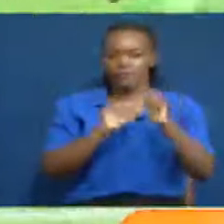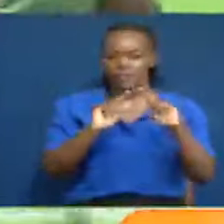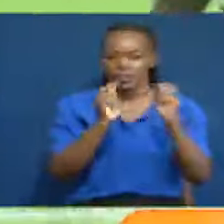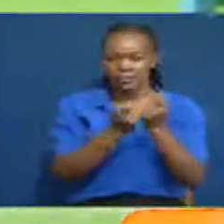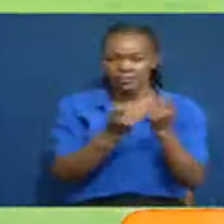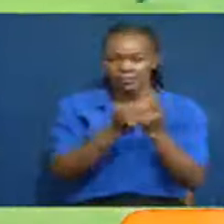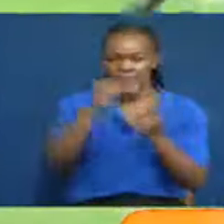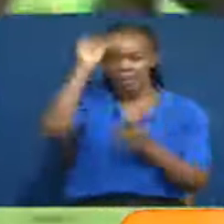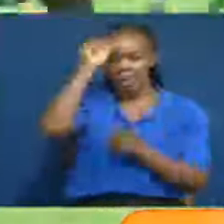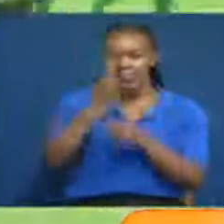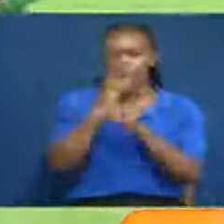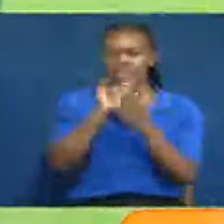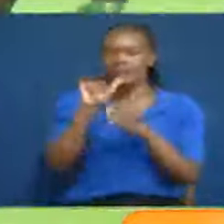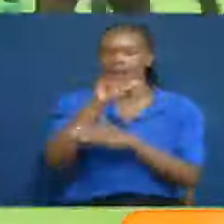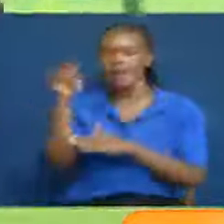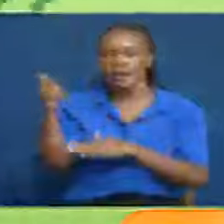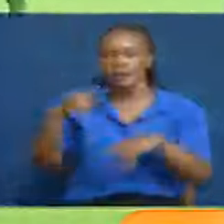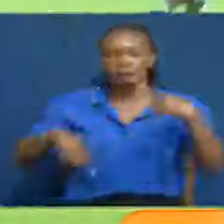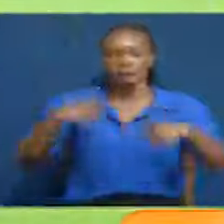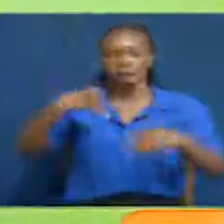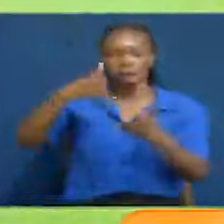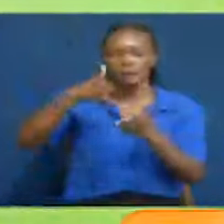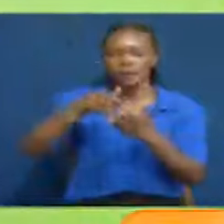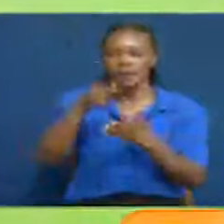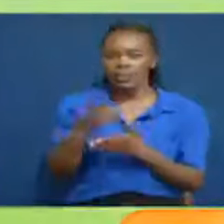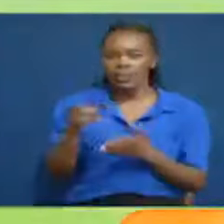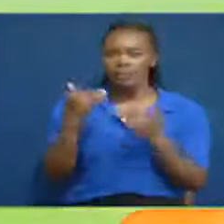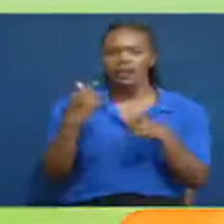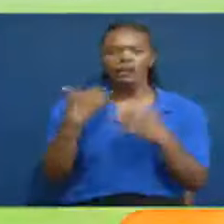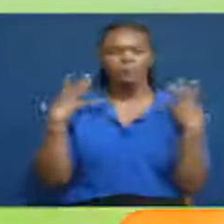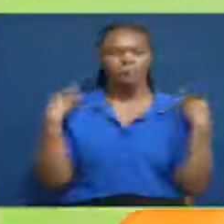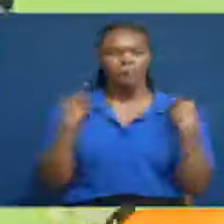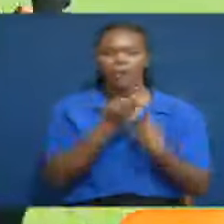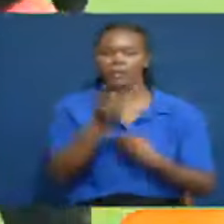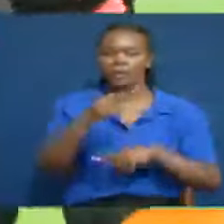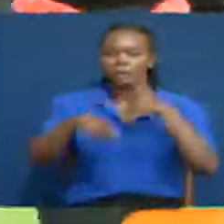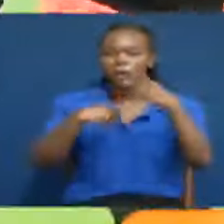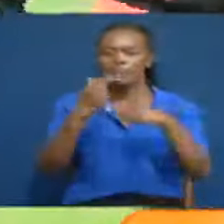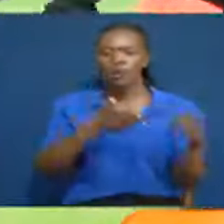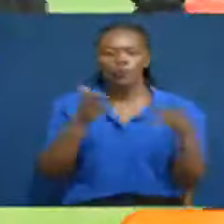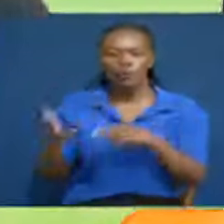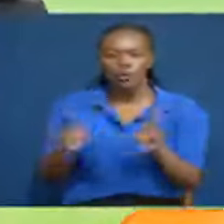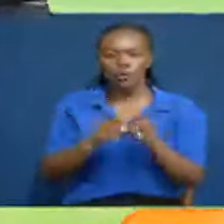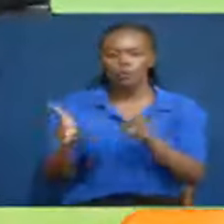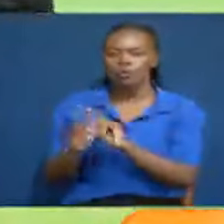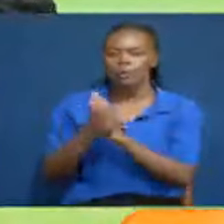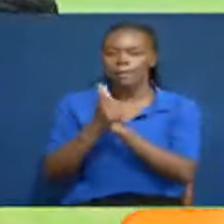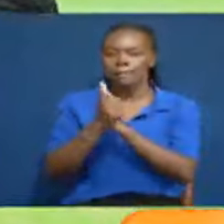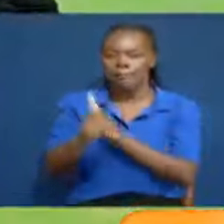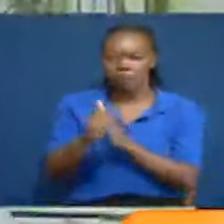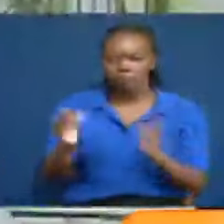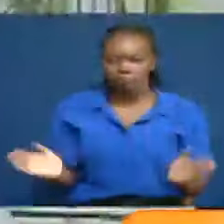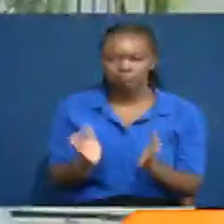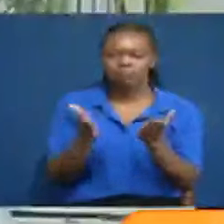soka na michezo mingine zinashiriki mashindano ya kimataifa kwa wingi, ilikuwa zoesha na mashindano hayo, sawa na kuboresha miundombinu ya